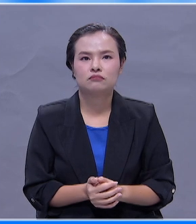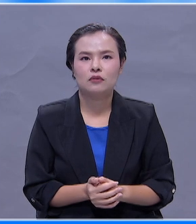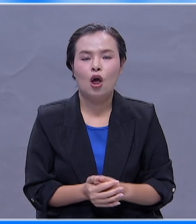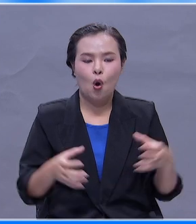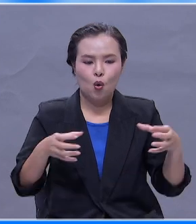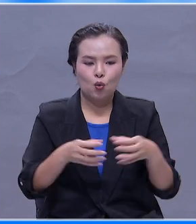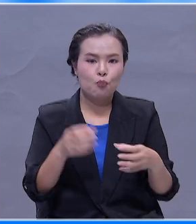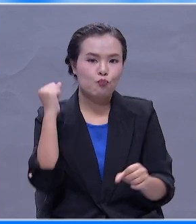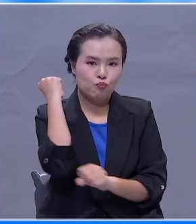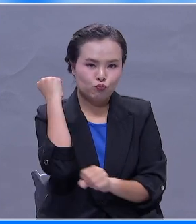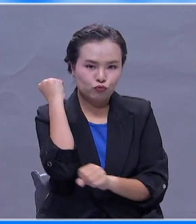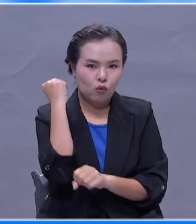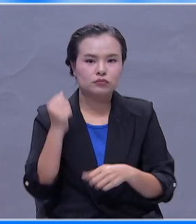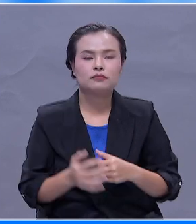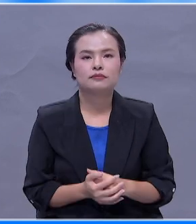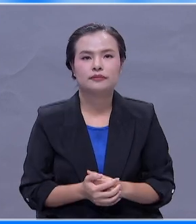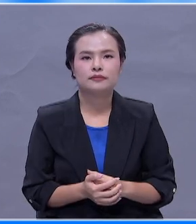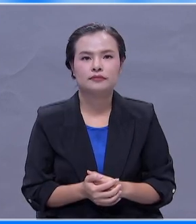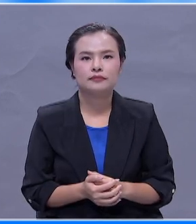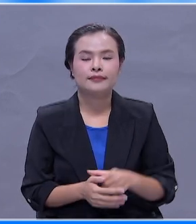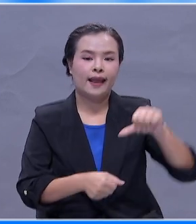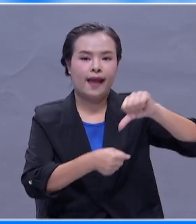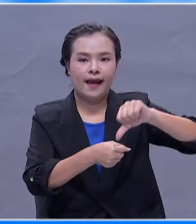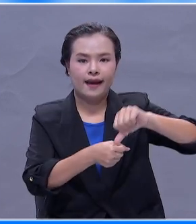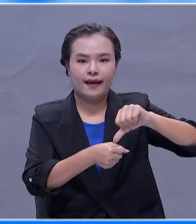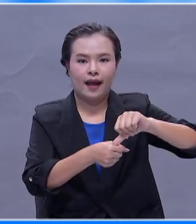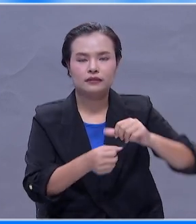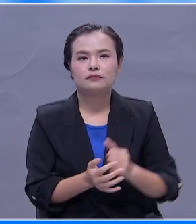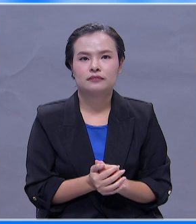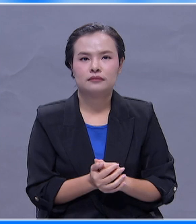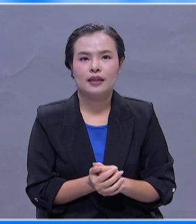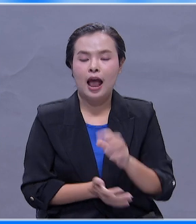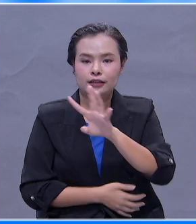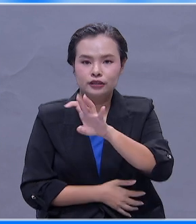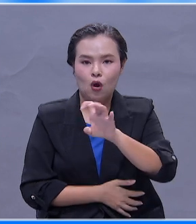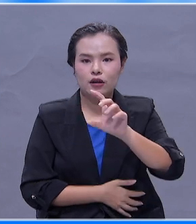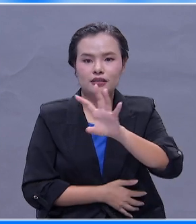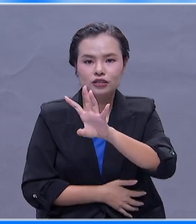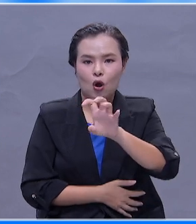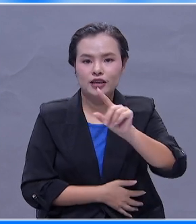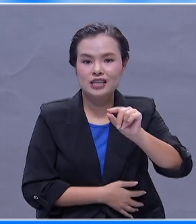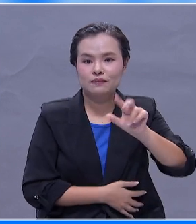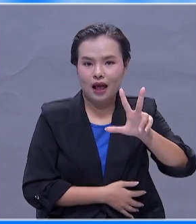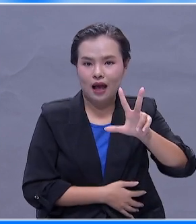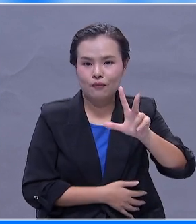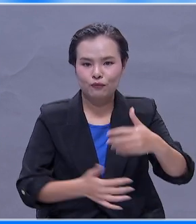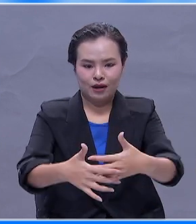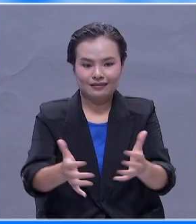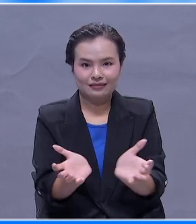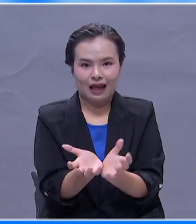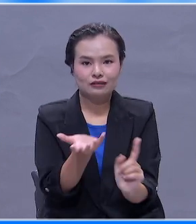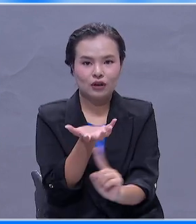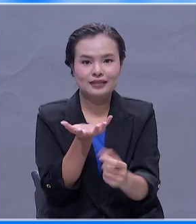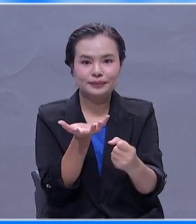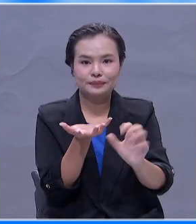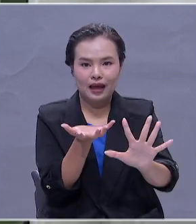กลุ่มเปราะบางนะคะส่วนราคาก๊าซหุงต้มก็จะตรึงราคา423บาทต่อถัง 15กก